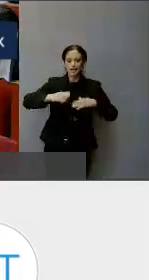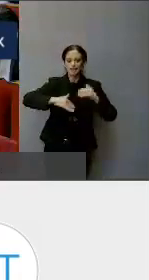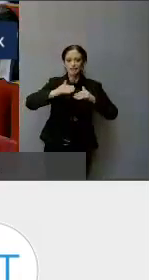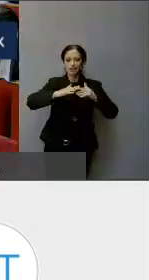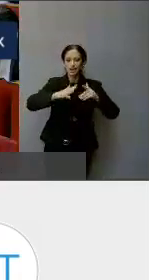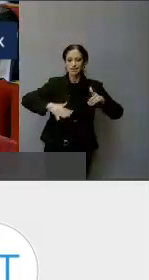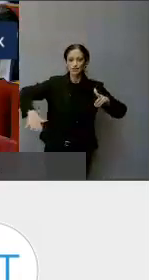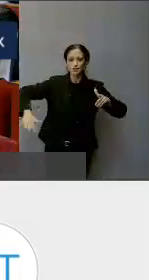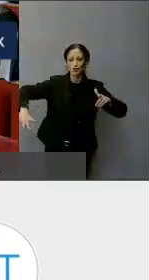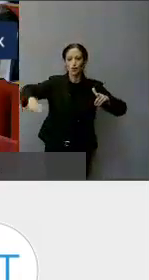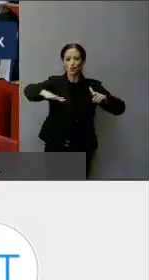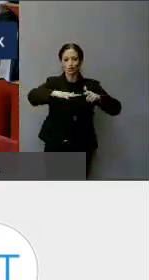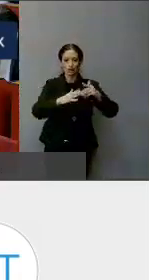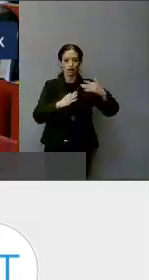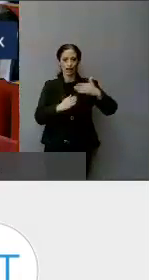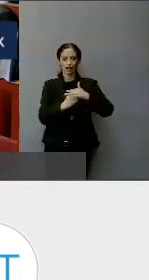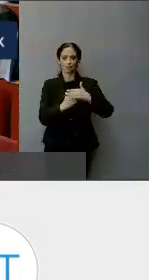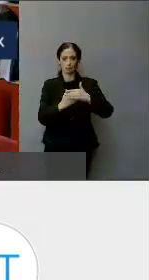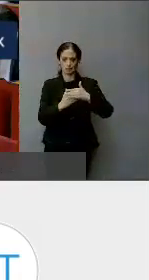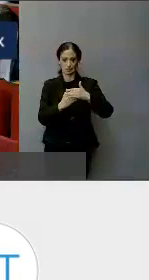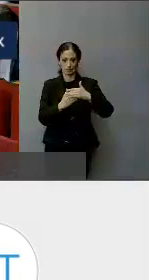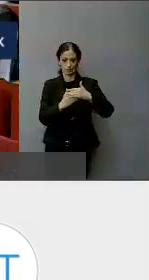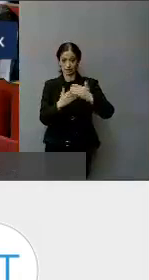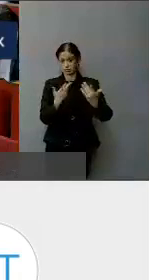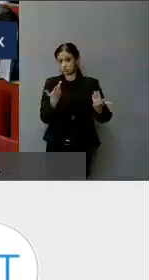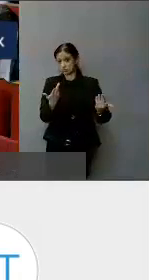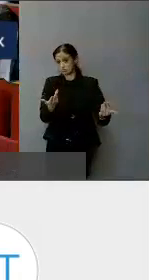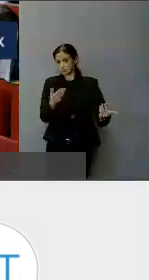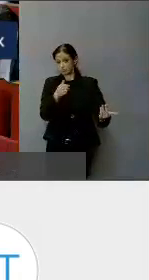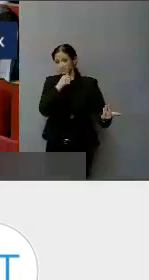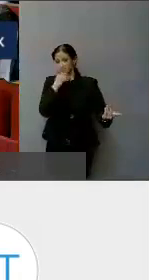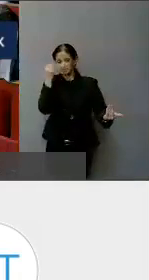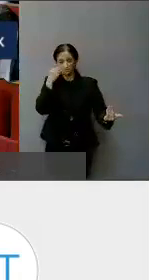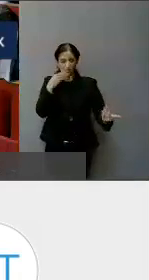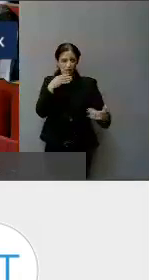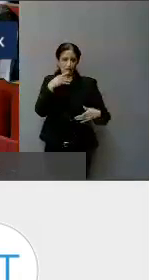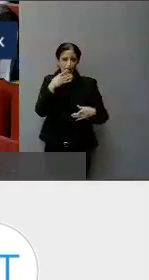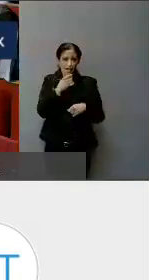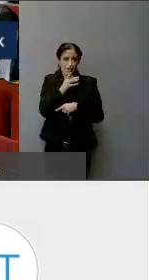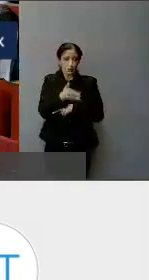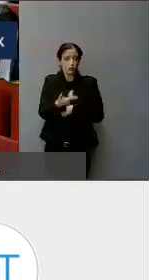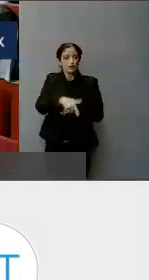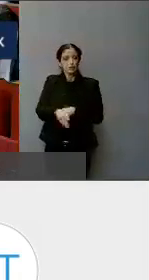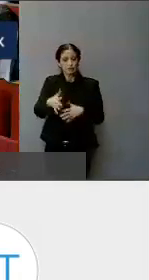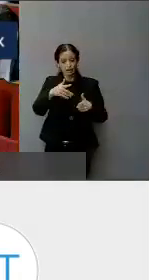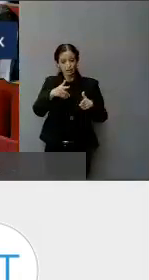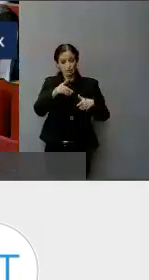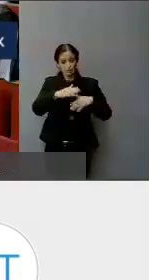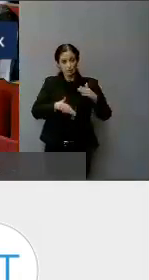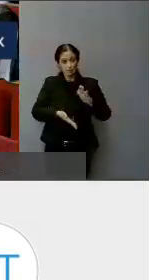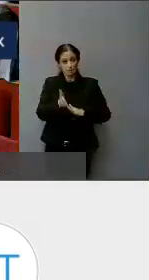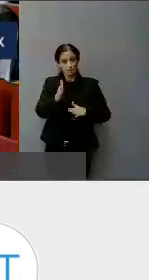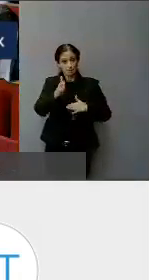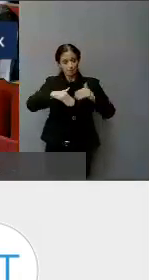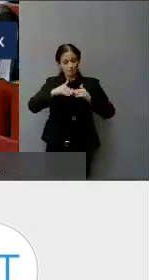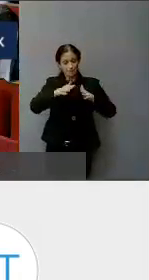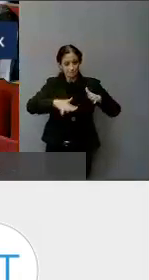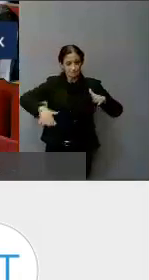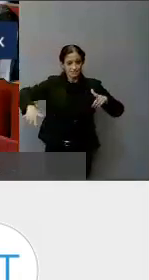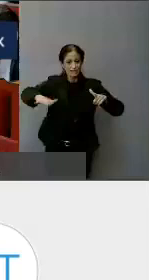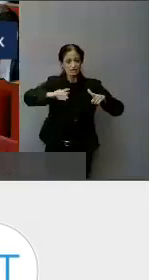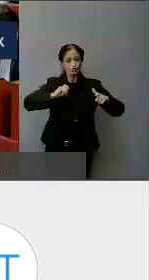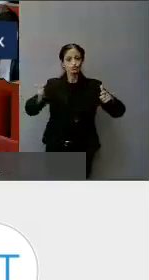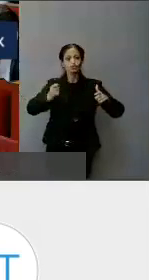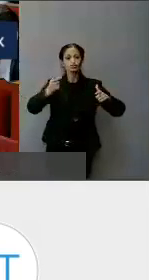non non è proprio il caso di mettere dentro non si può mettere dentro una pianificazione dovrebbe essere generale che deve comunque dare